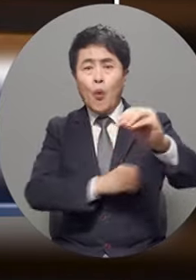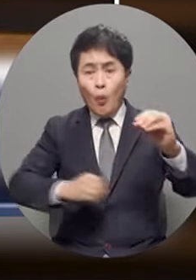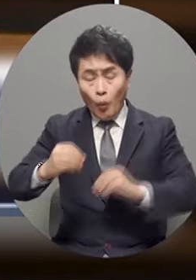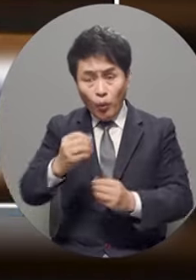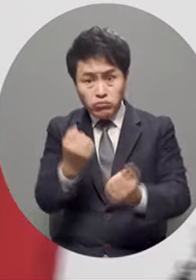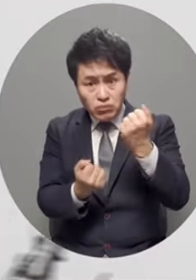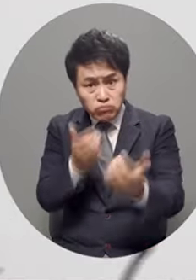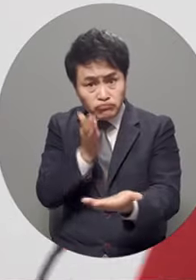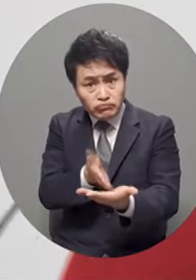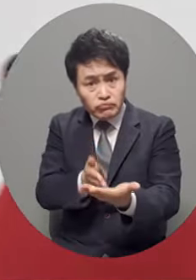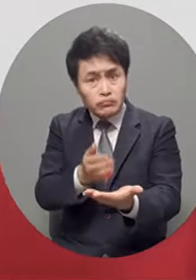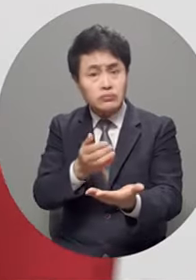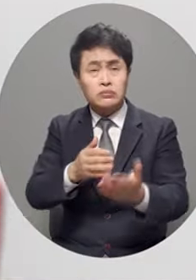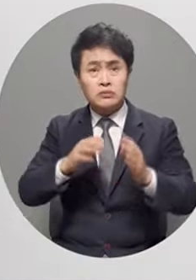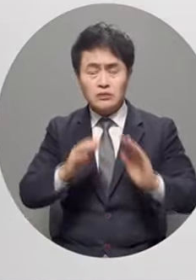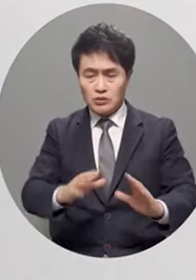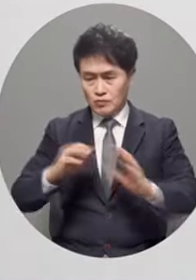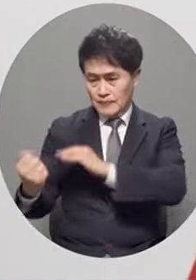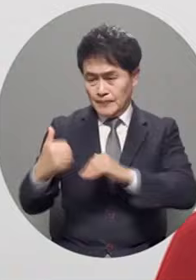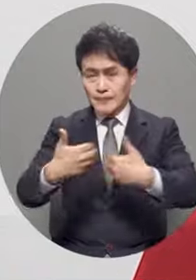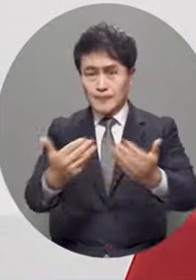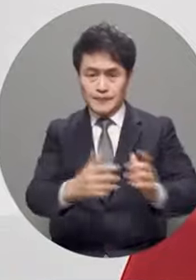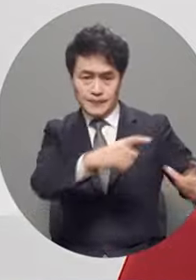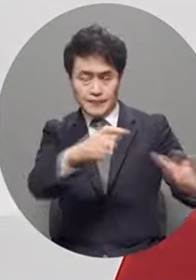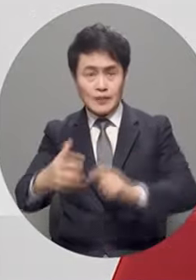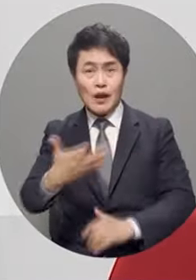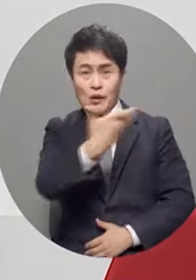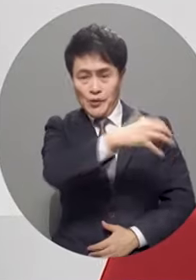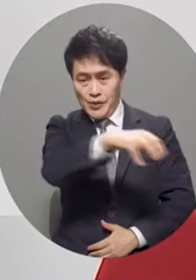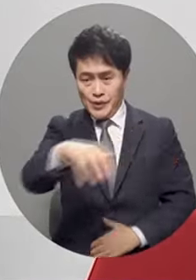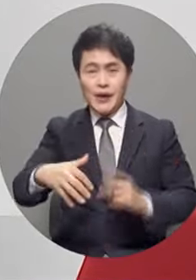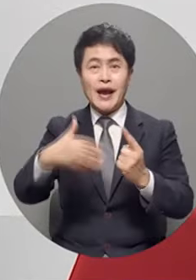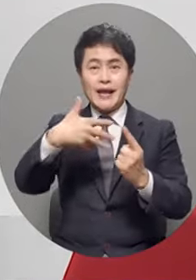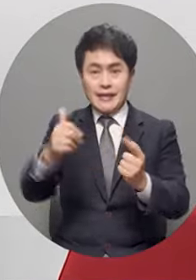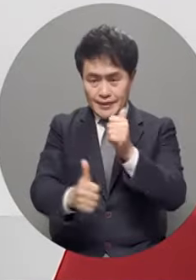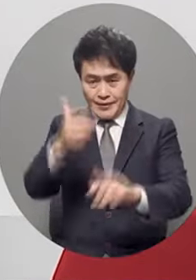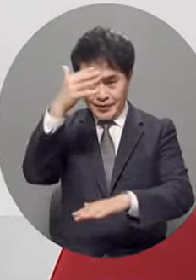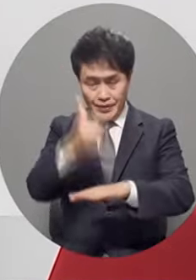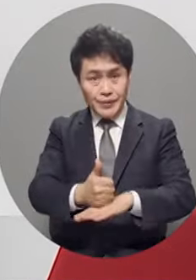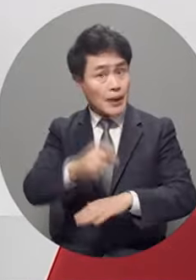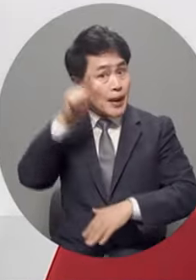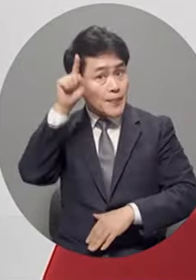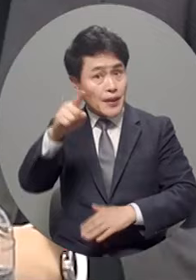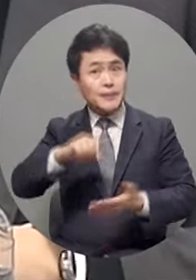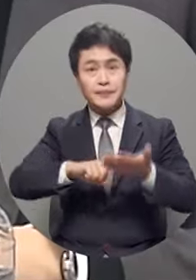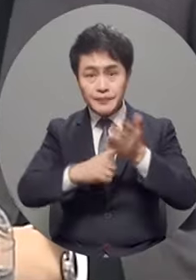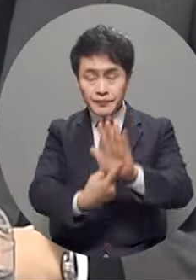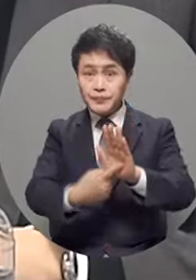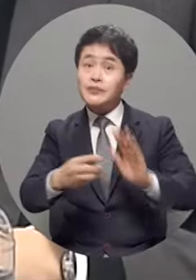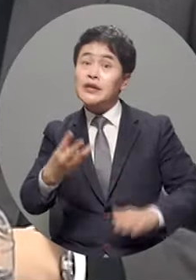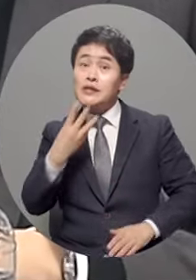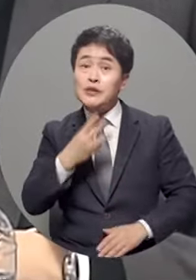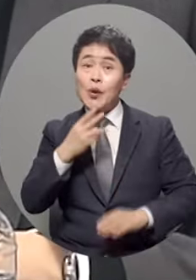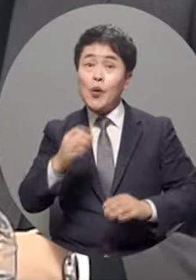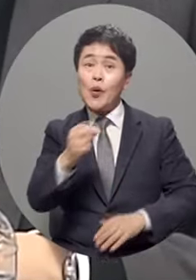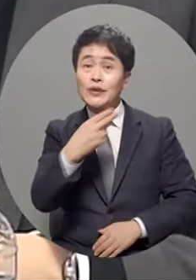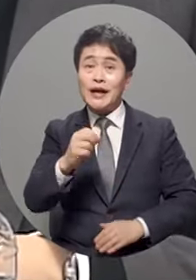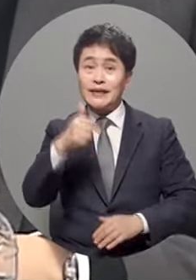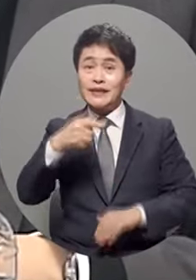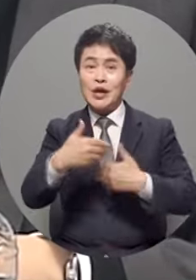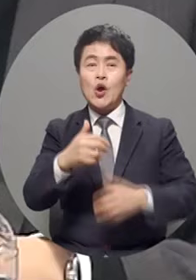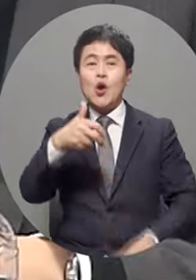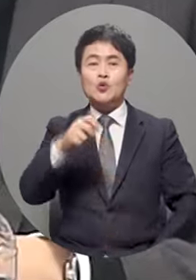주장들. 국민의힘은 지역구 19곳의 1차 경선 결과가 내일 나옵니다. 서울 양천갑에서